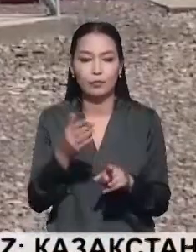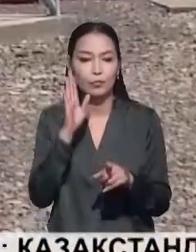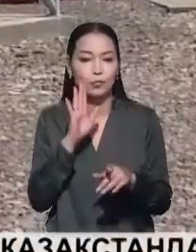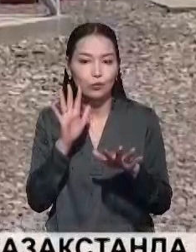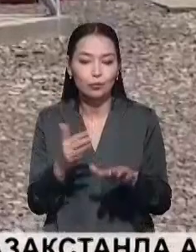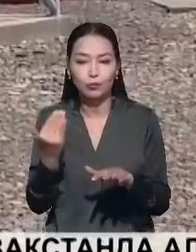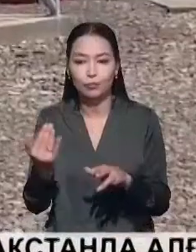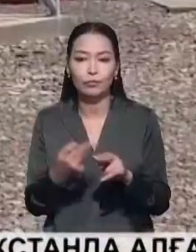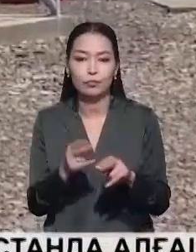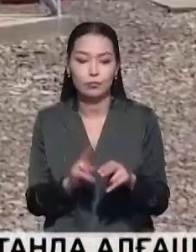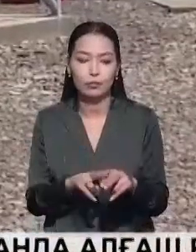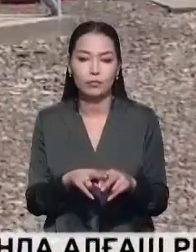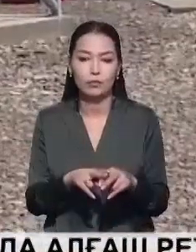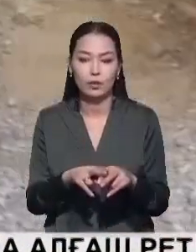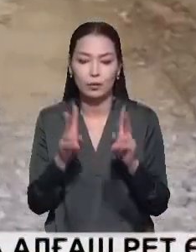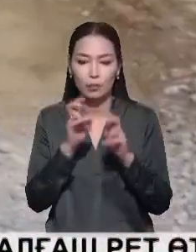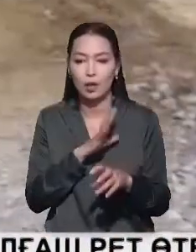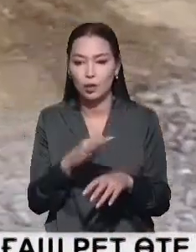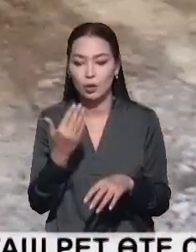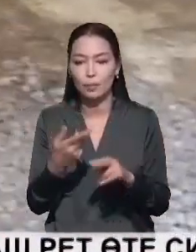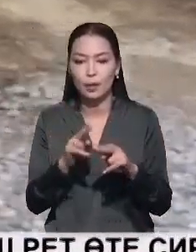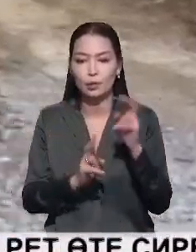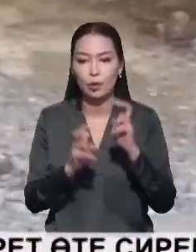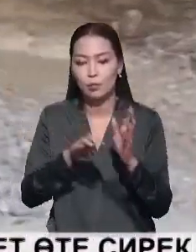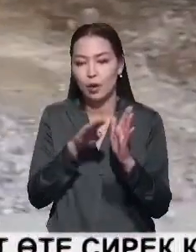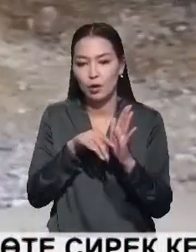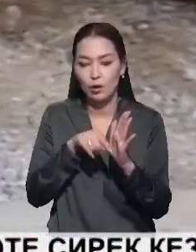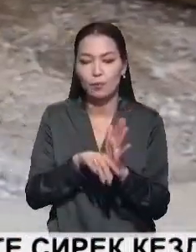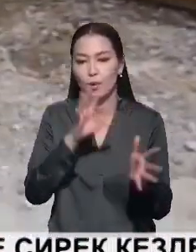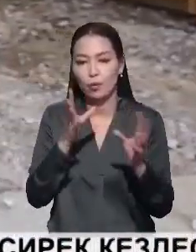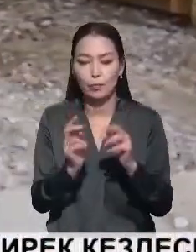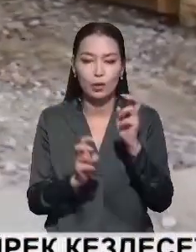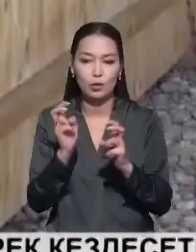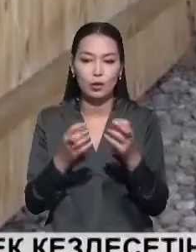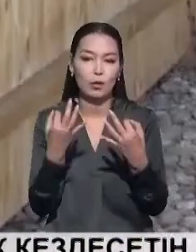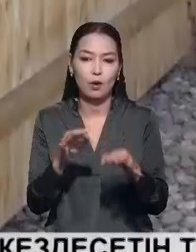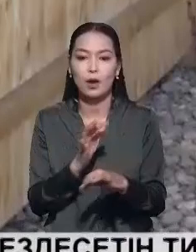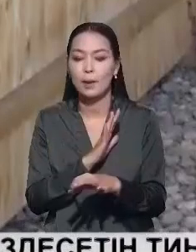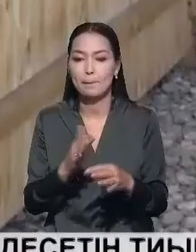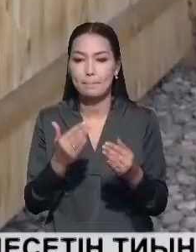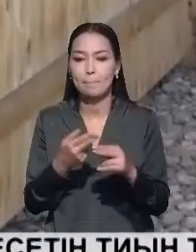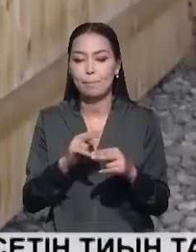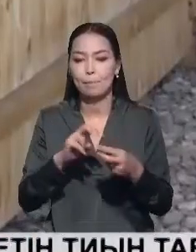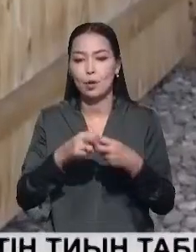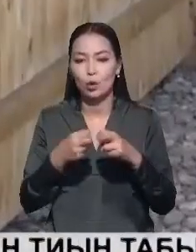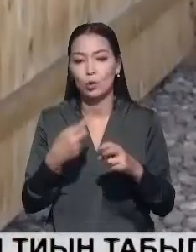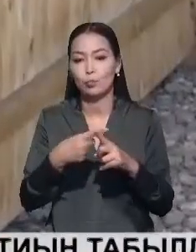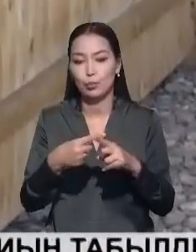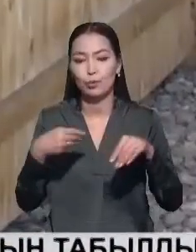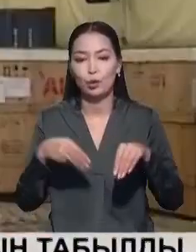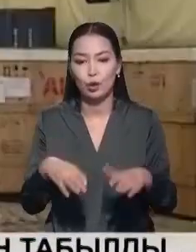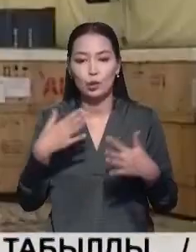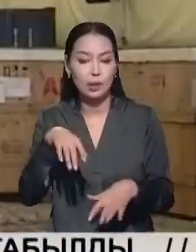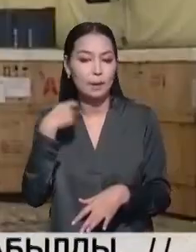тиісті талдау жүргізбеген. Көксай кен орнында жерасты сулары бар деп комбинат салуға рұқсат бермепті. Дегенмен мәселе оң шешімін тапты.